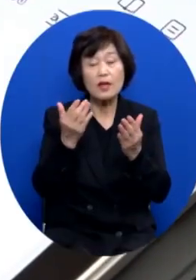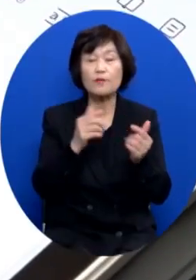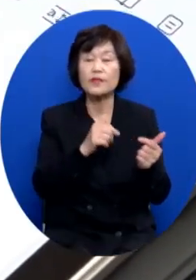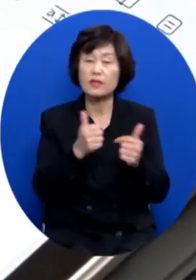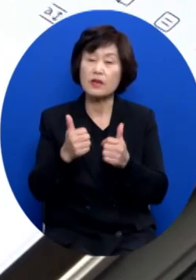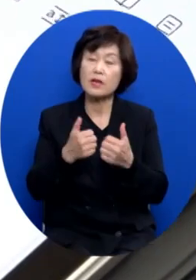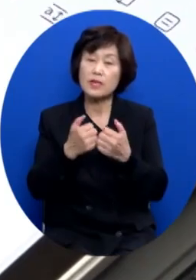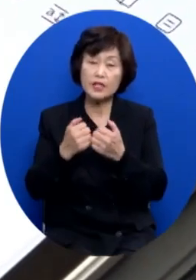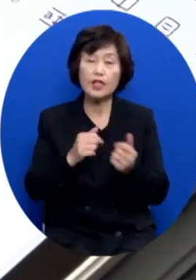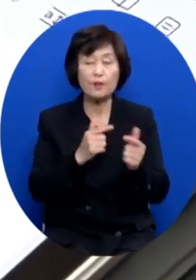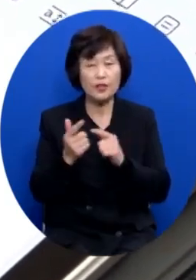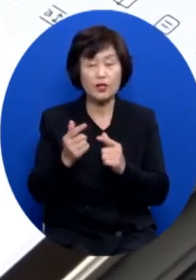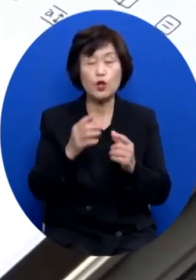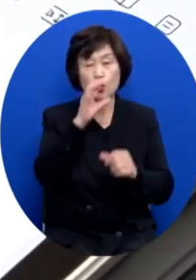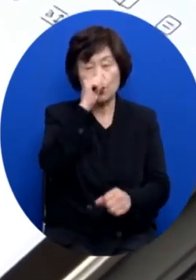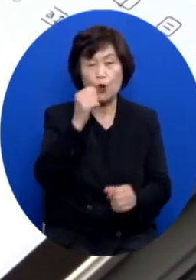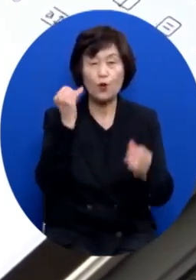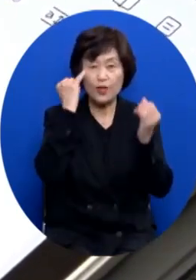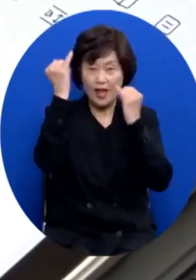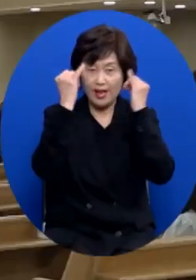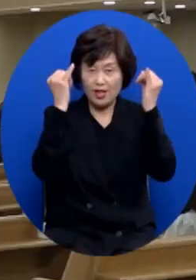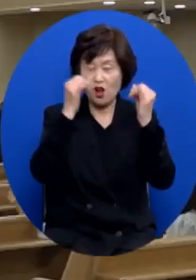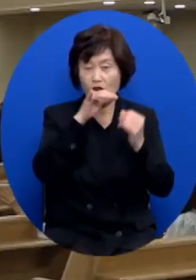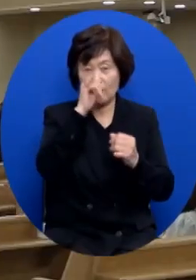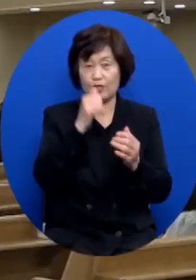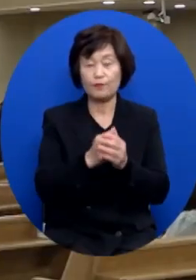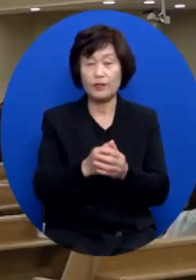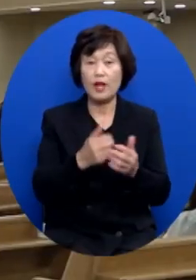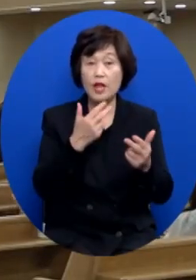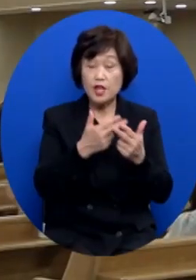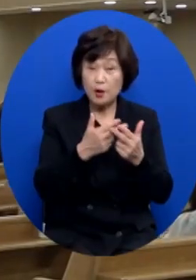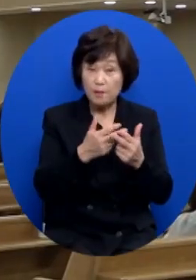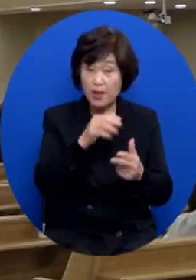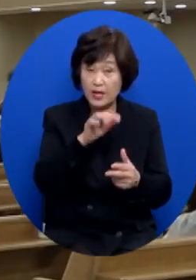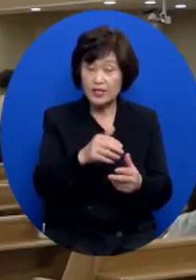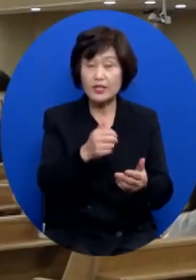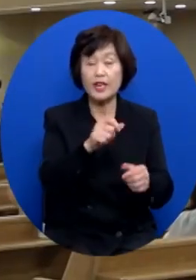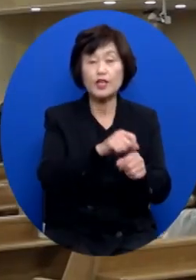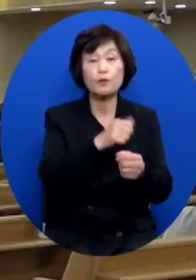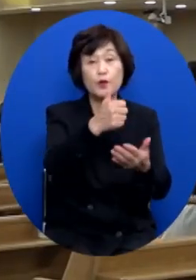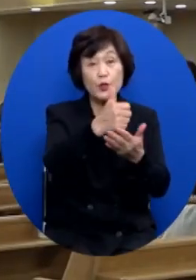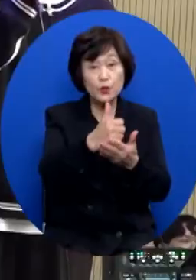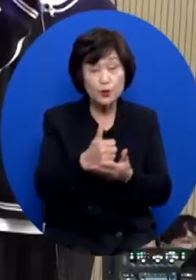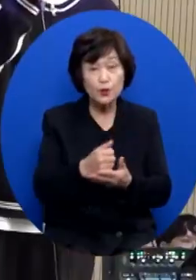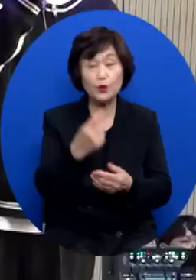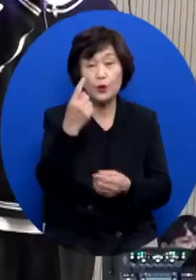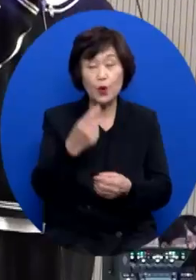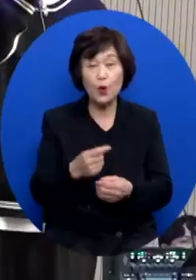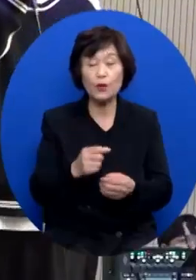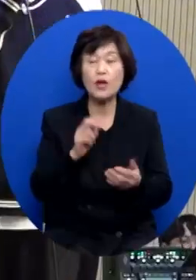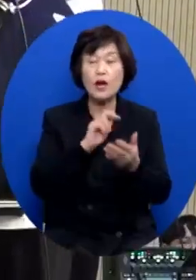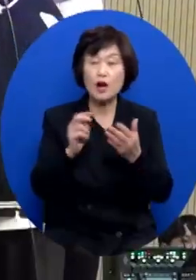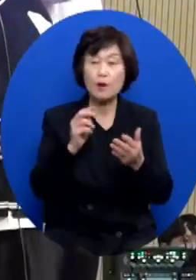아이디어를 발표했습니다. 한편 협회 측의 특별 초청으로 평택대학교 실용음악과 학생들이